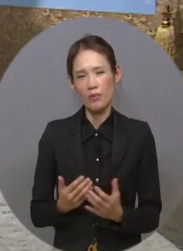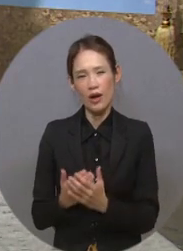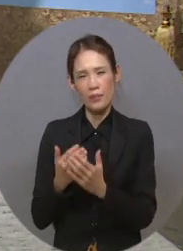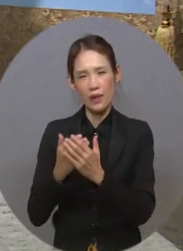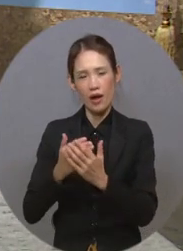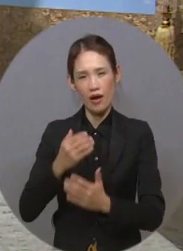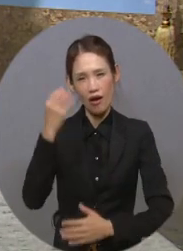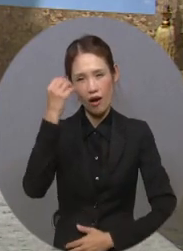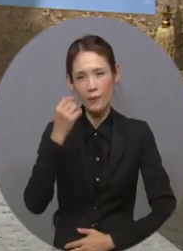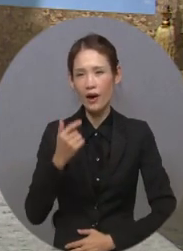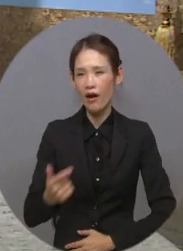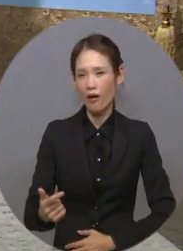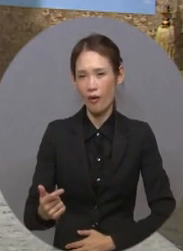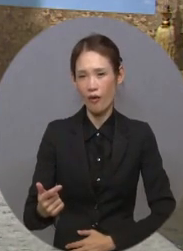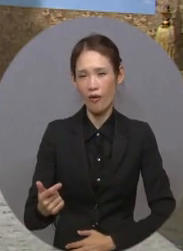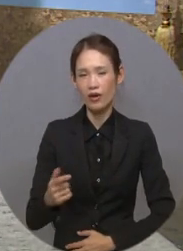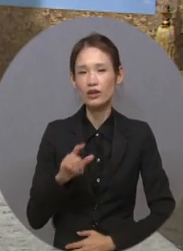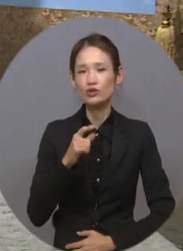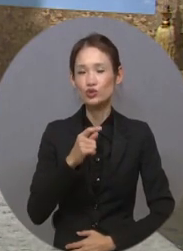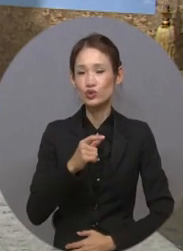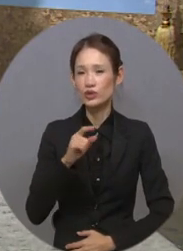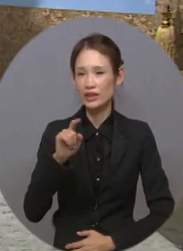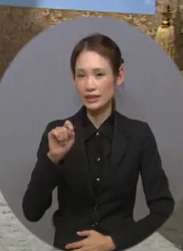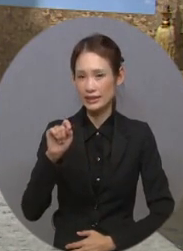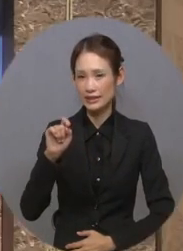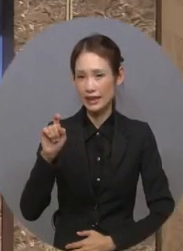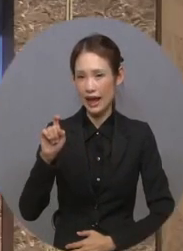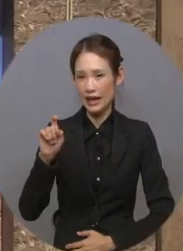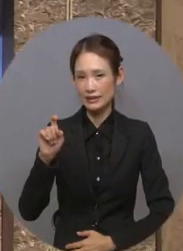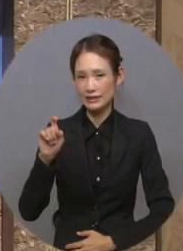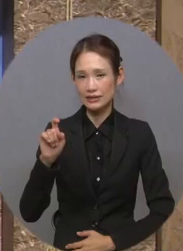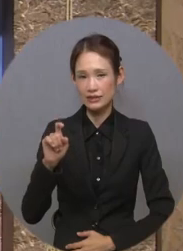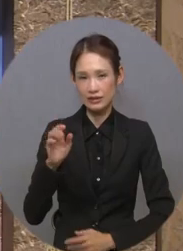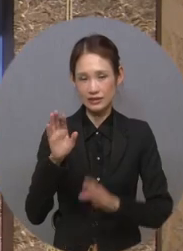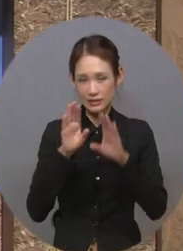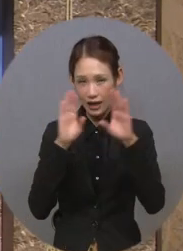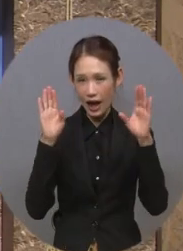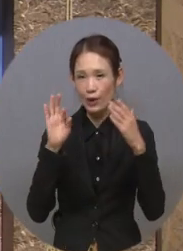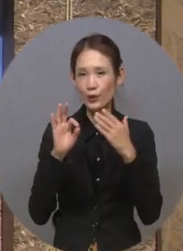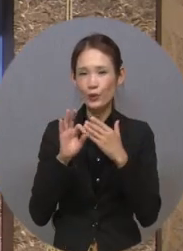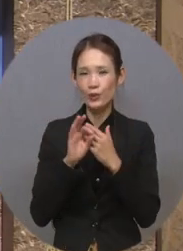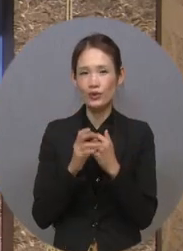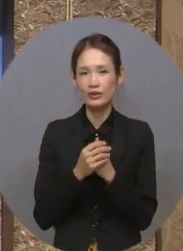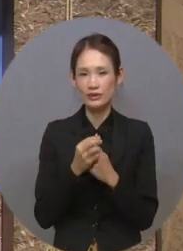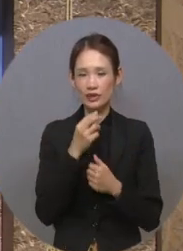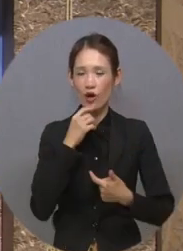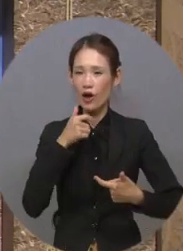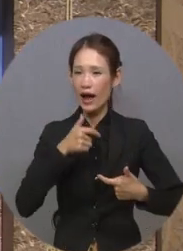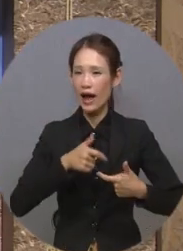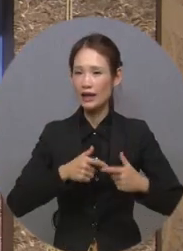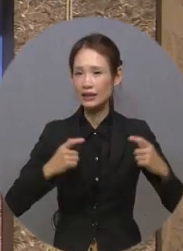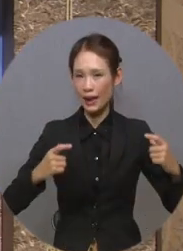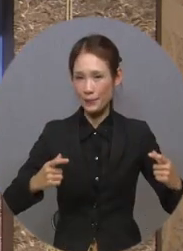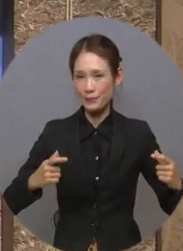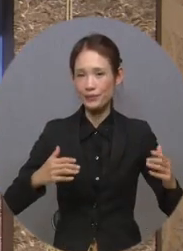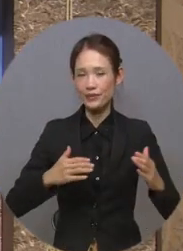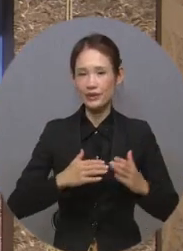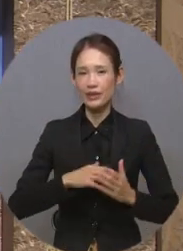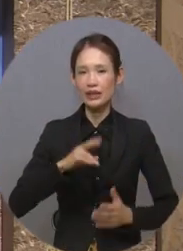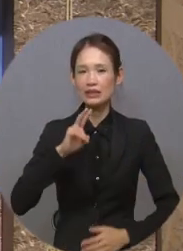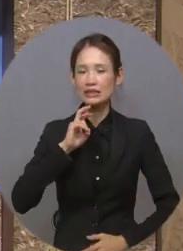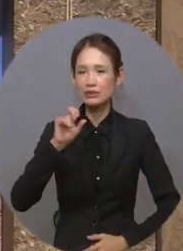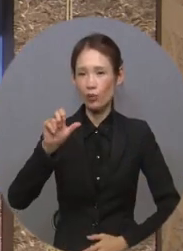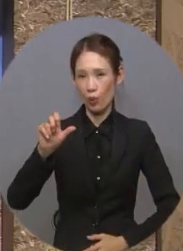것 같아요. 네. 그러니까 GTX 같은 경우가 이제 개통이 되면 서울 강남까지 25분이면 갈 수